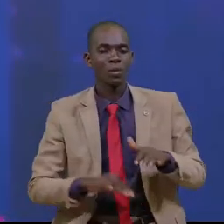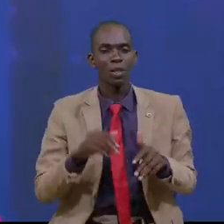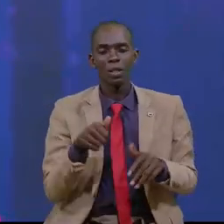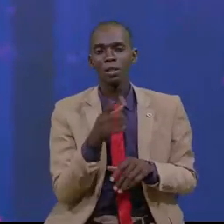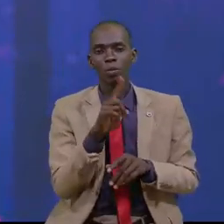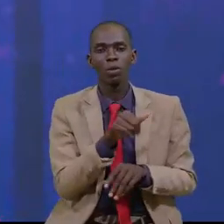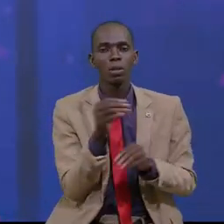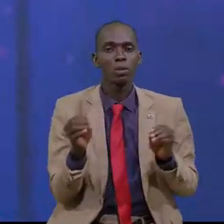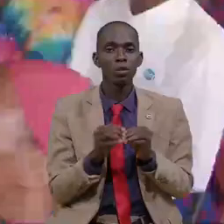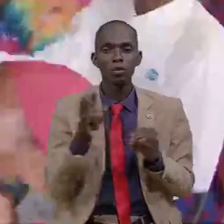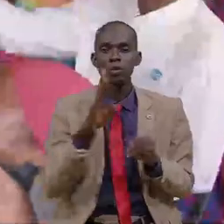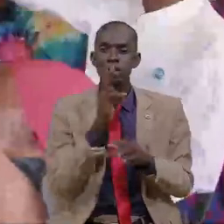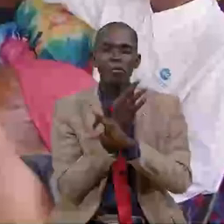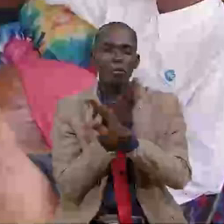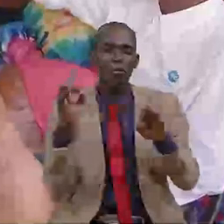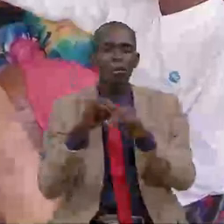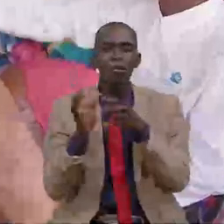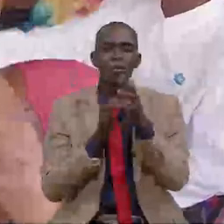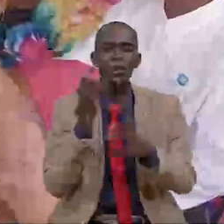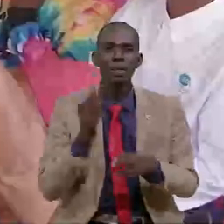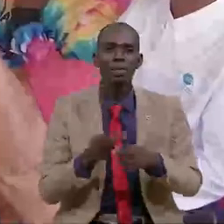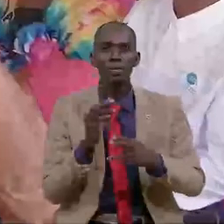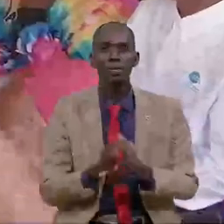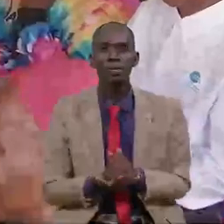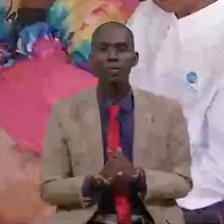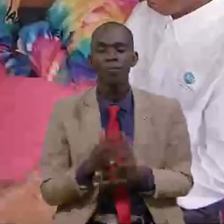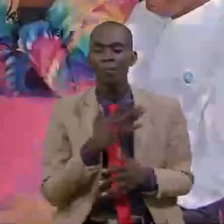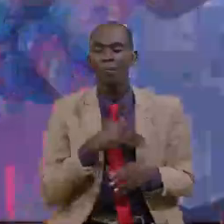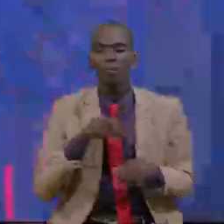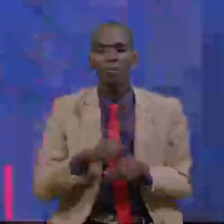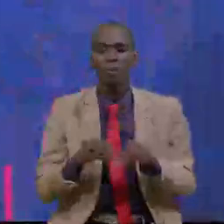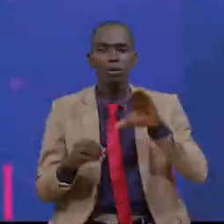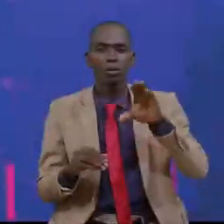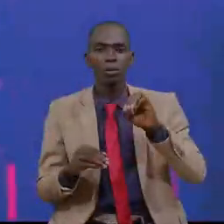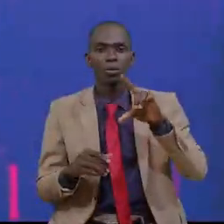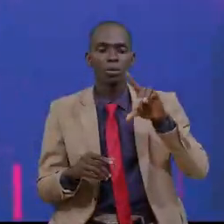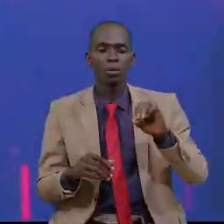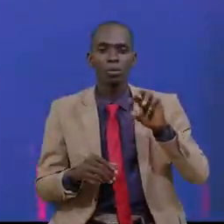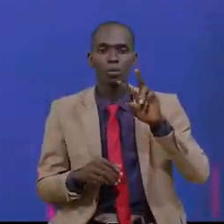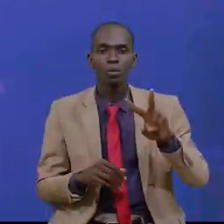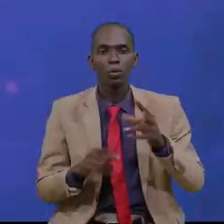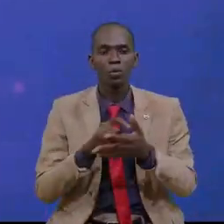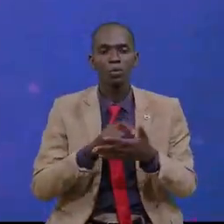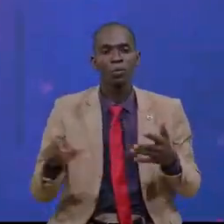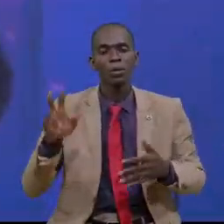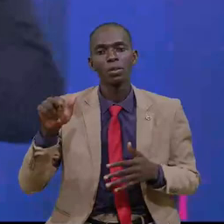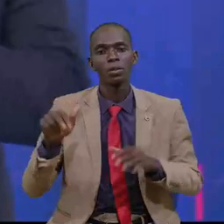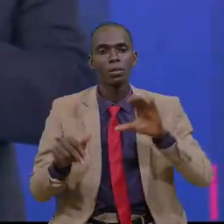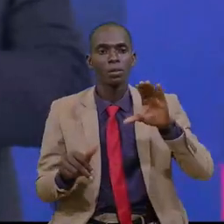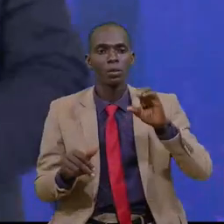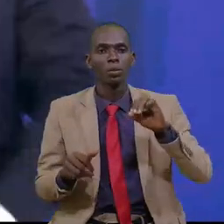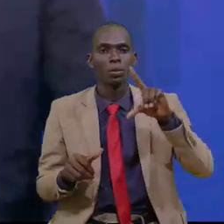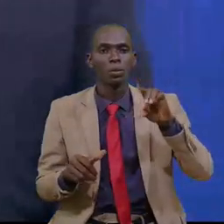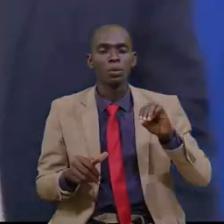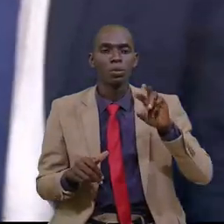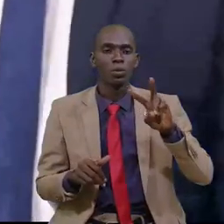gens. Tu es libre au nom de Jésus. Et en Colossiens chapitre 2, verset